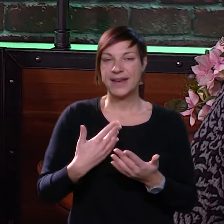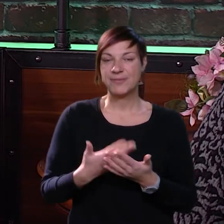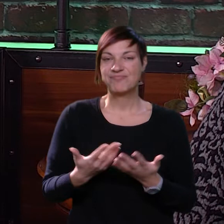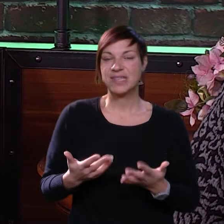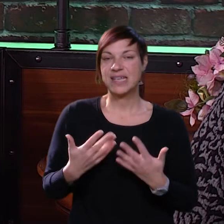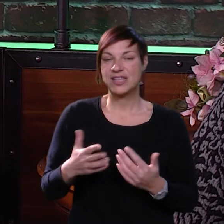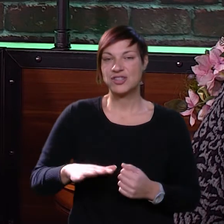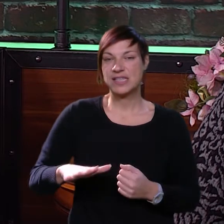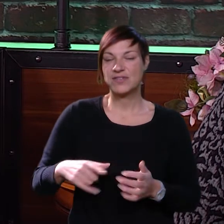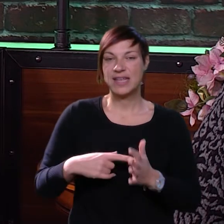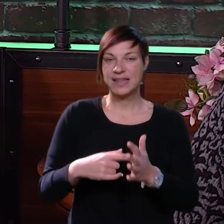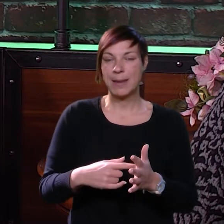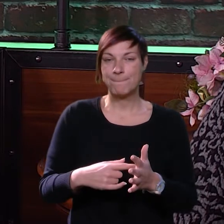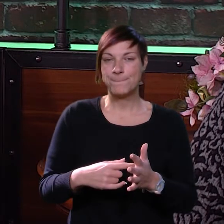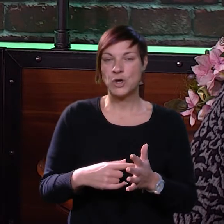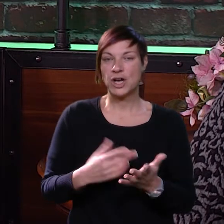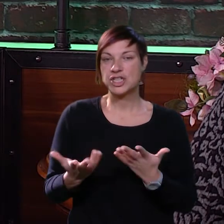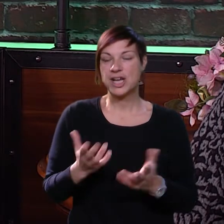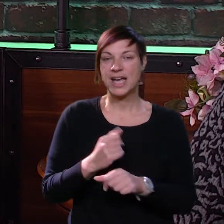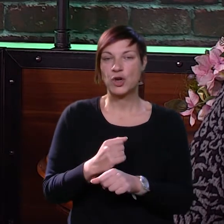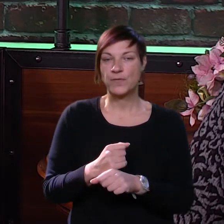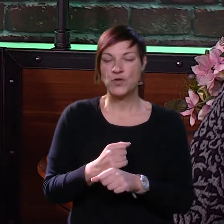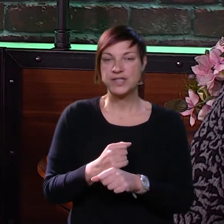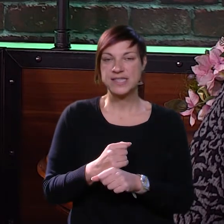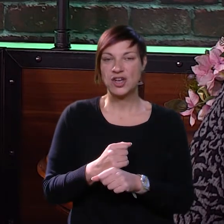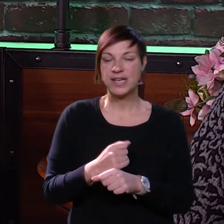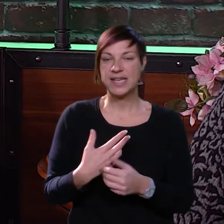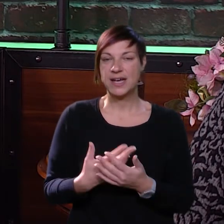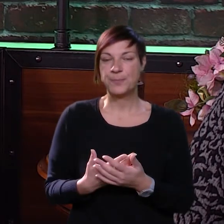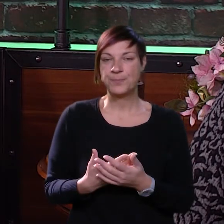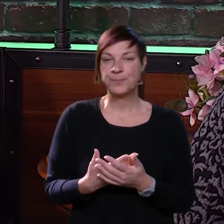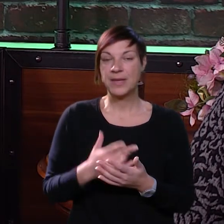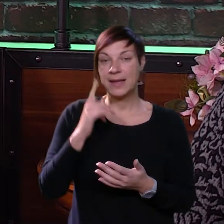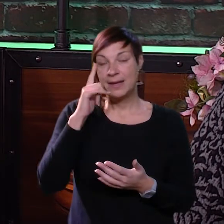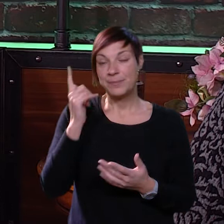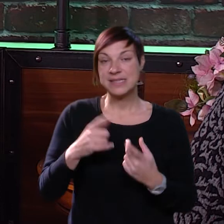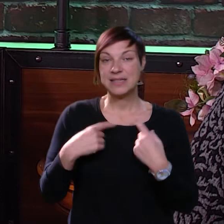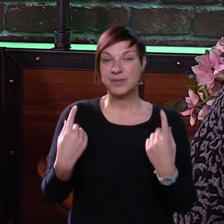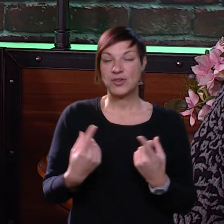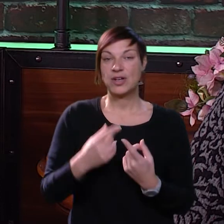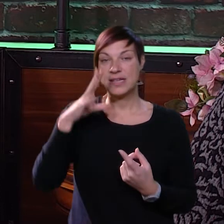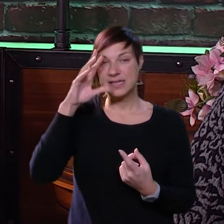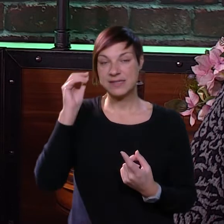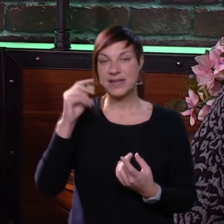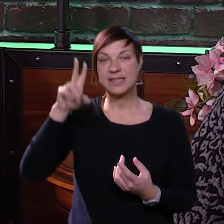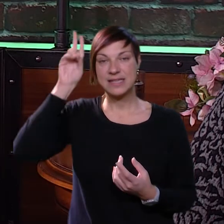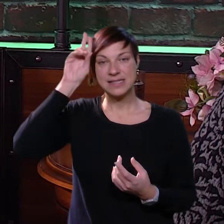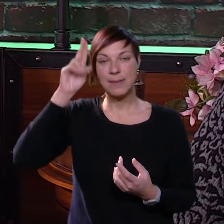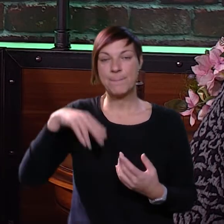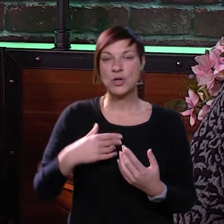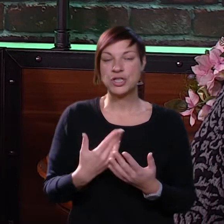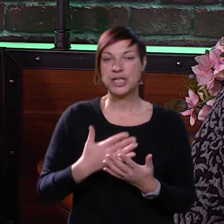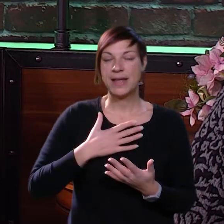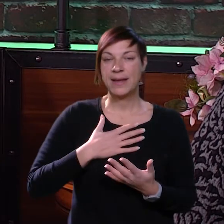biti jednostavno dijete pokaže kako funkcionira i u biti mislim da okolina shvati da se to